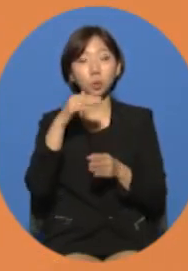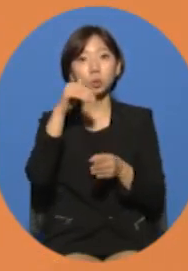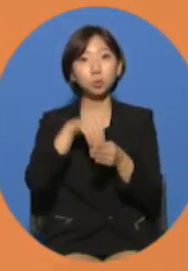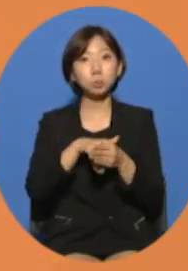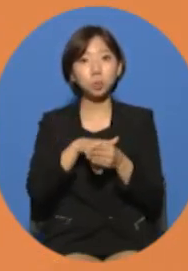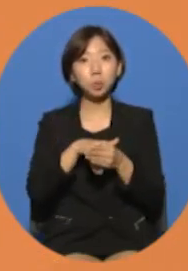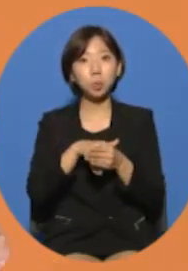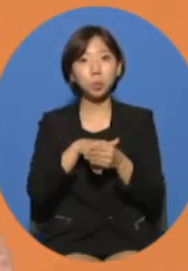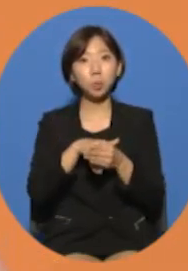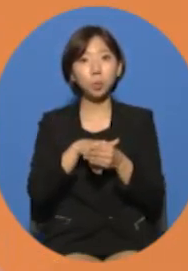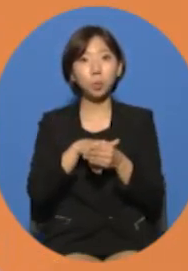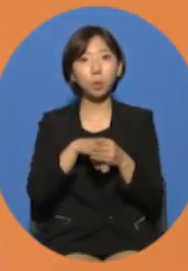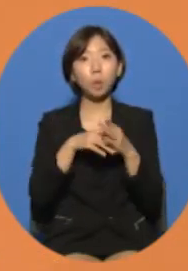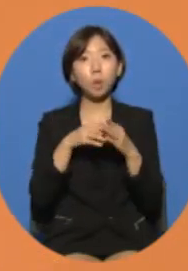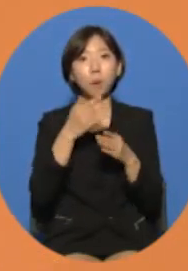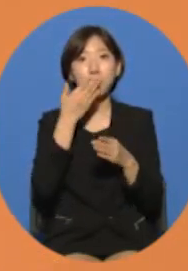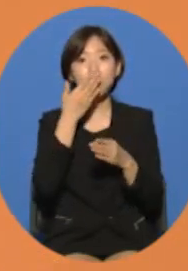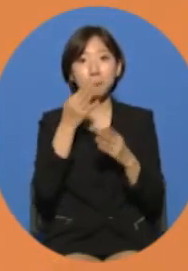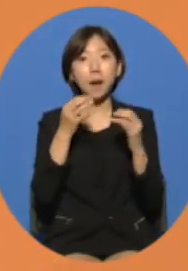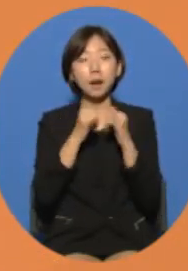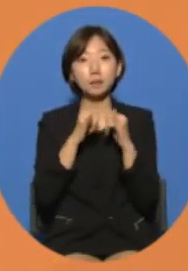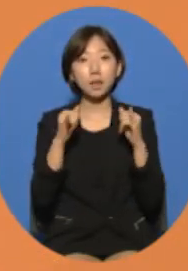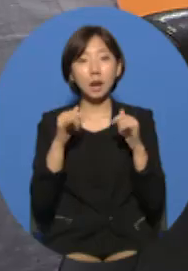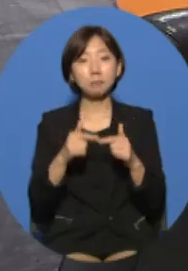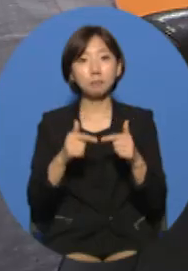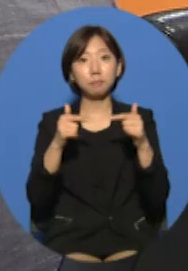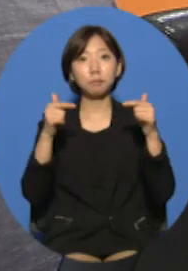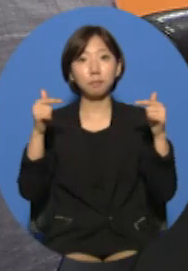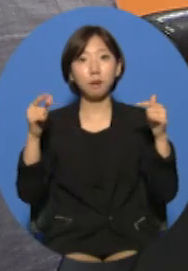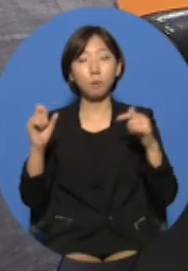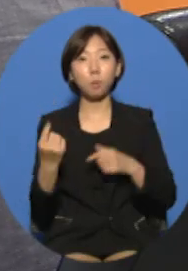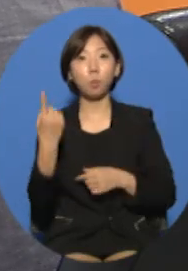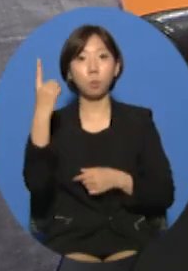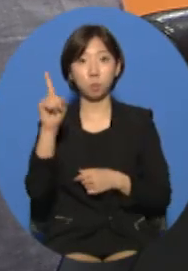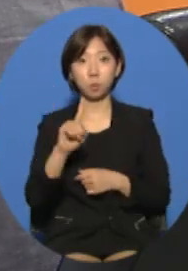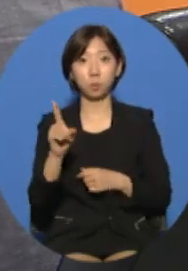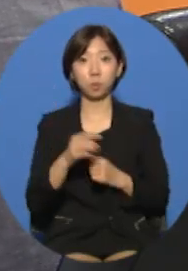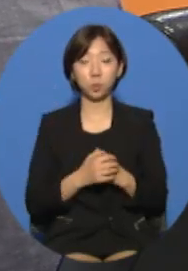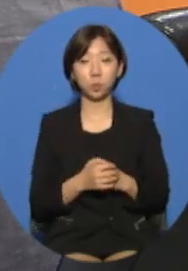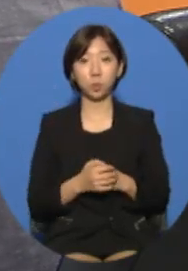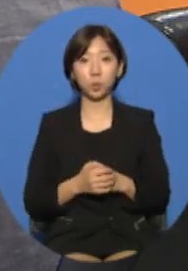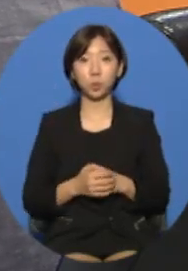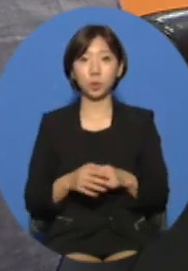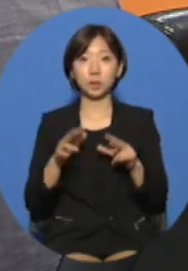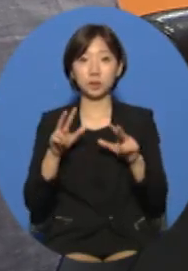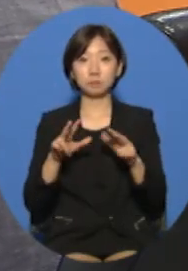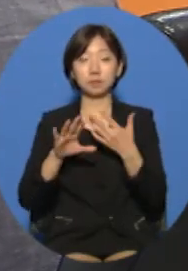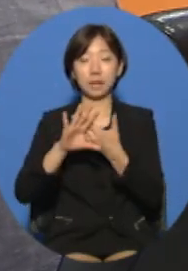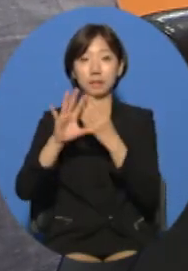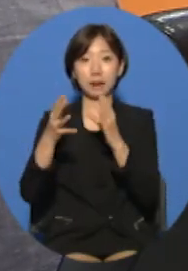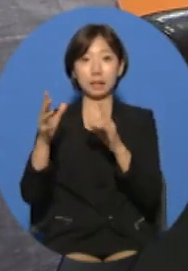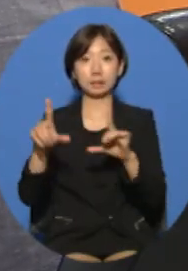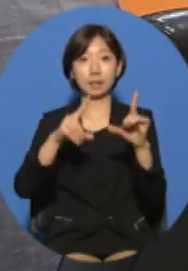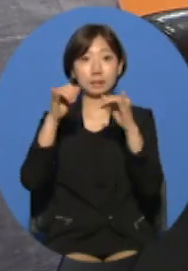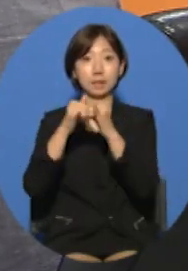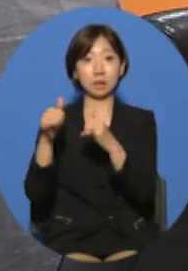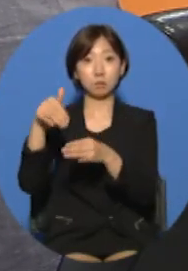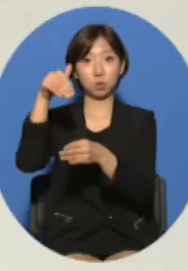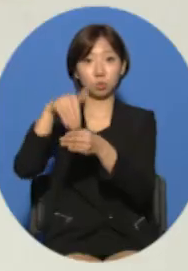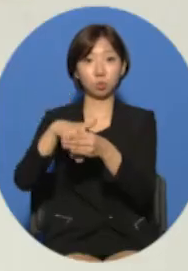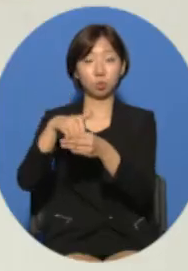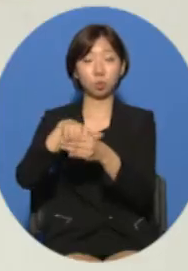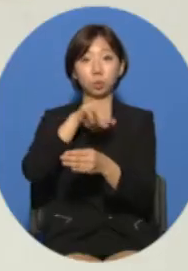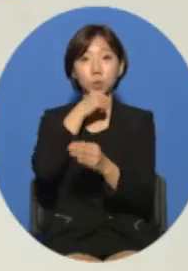있었던 요인이 저희는 궁금하거든요. 그러니까 제외 투표가 상당히 좀 상당히 높았는데요. 네. 예,